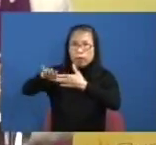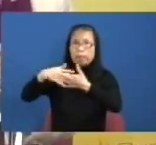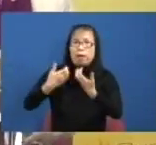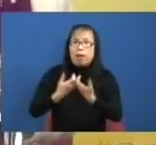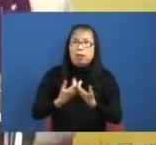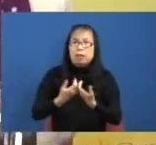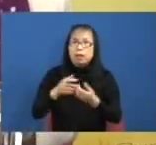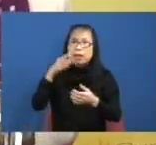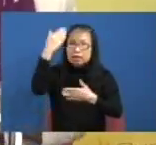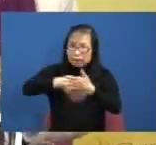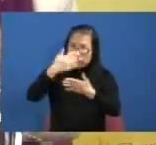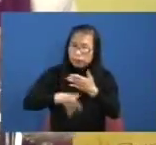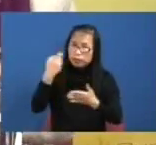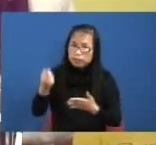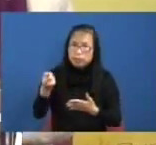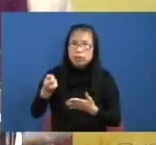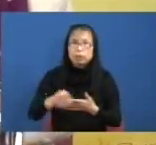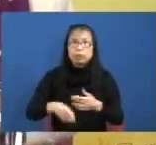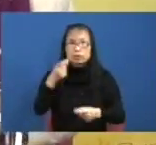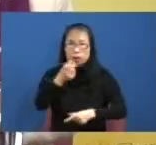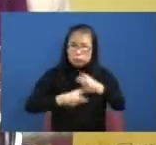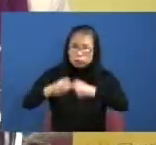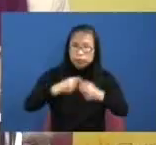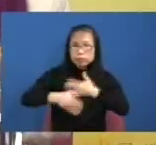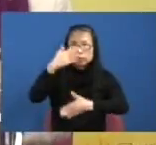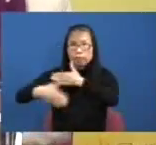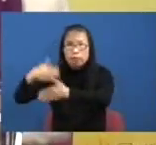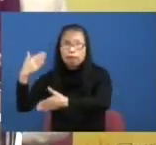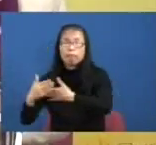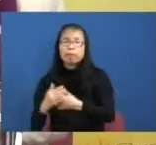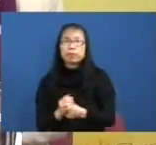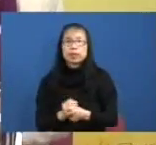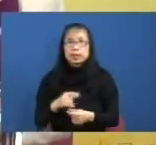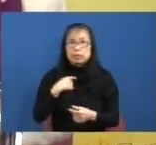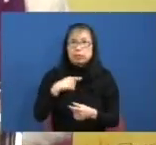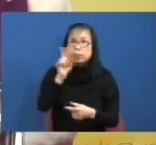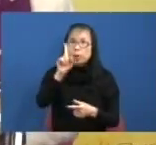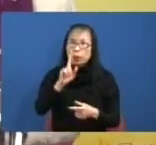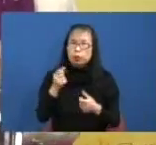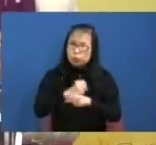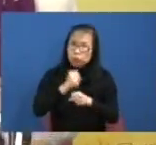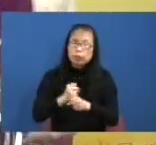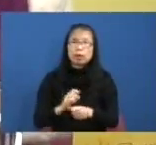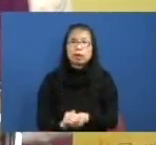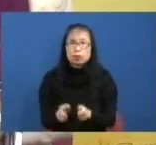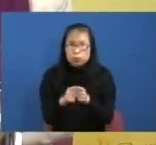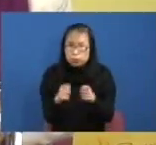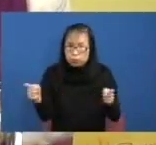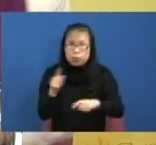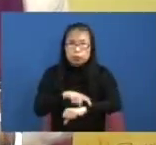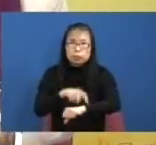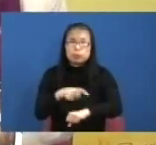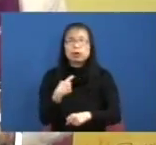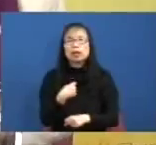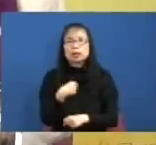係最減到最少，同埋啲商業大廈各方面，你點樣整體個應變嘅措施啦。咁但係長遠而言咧，就